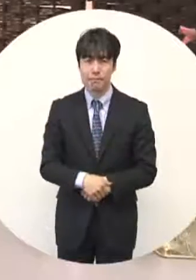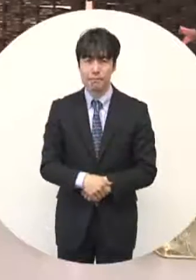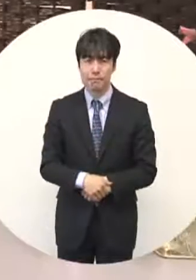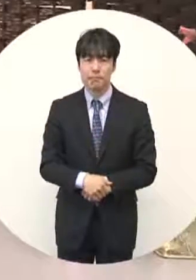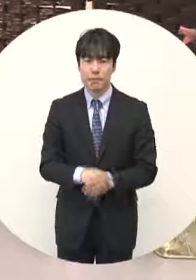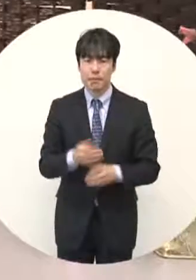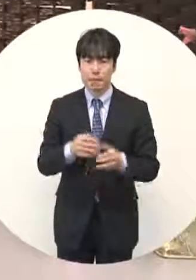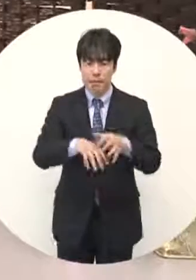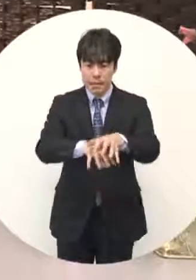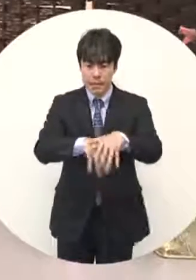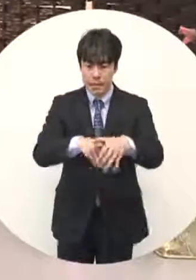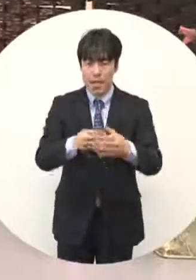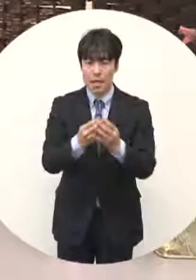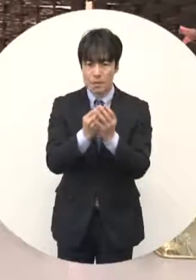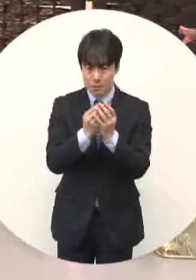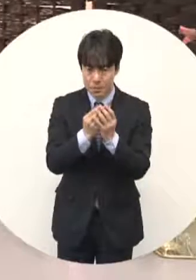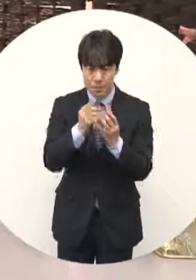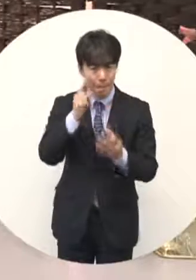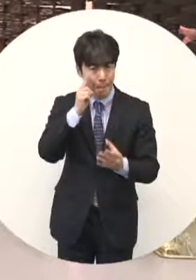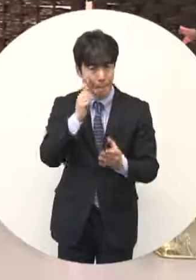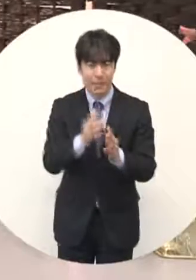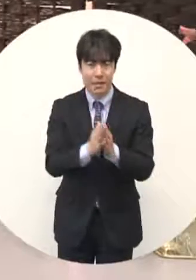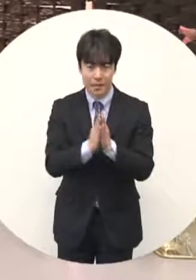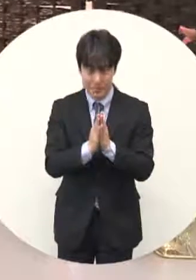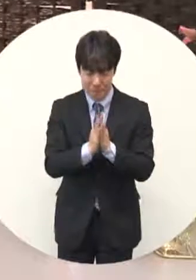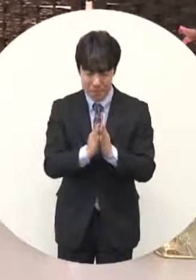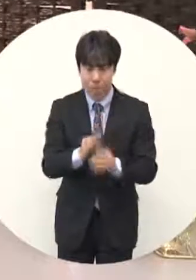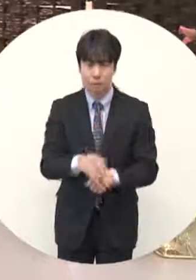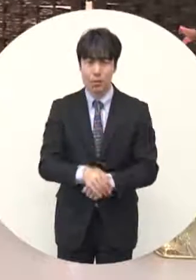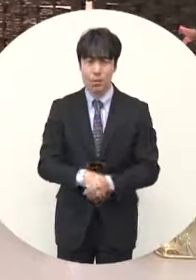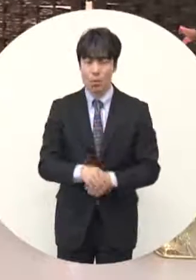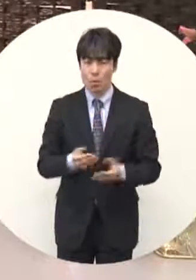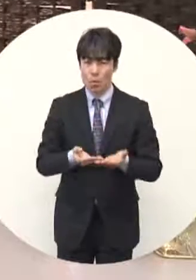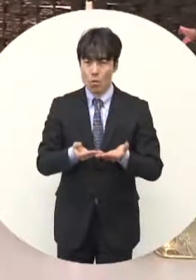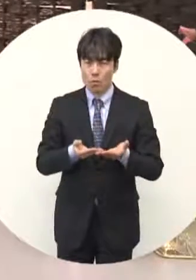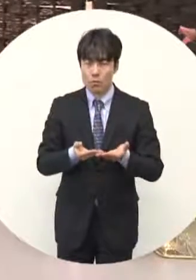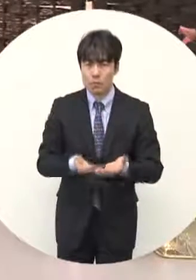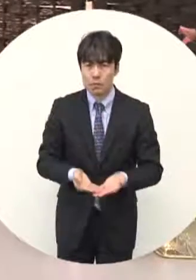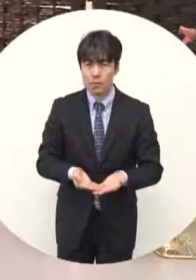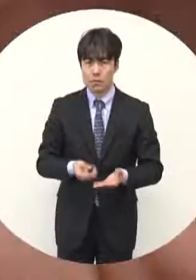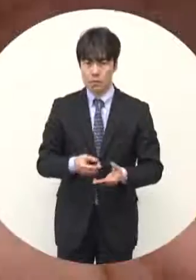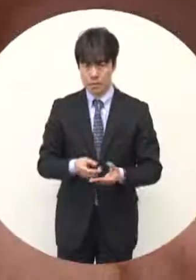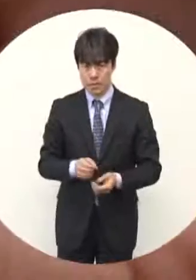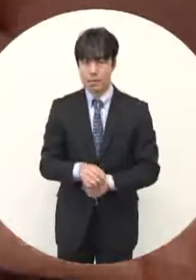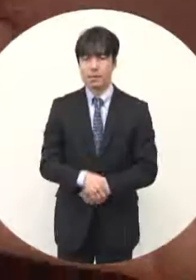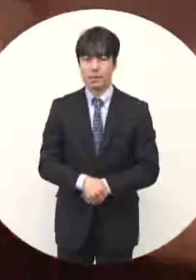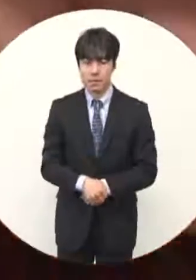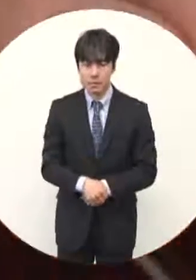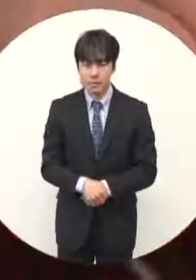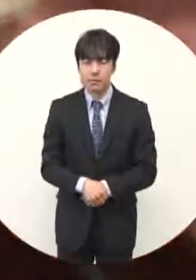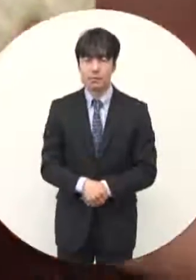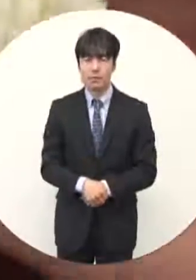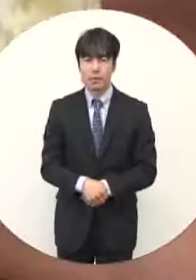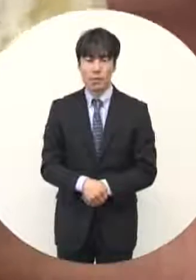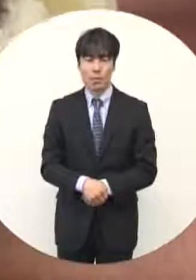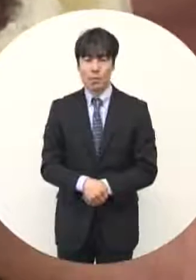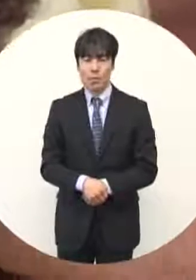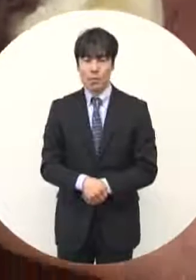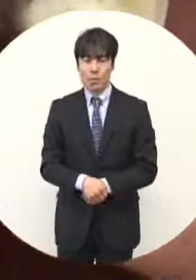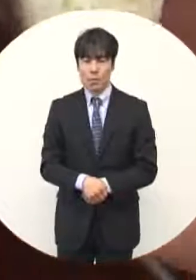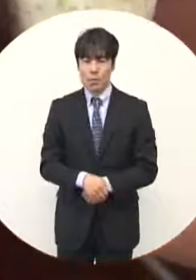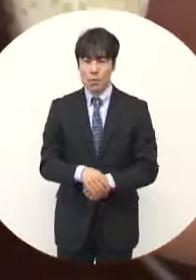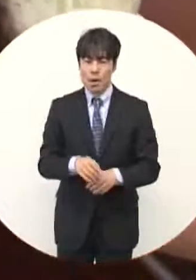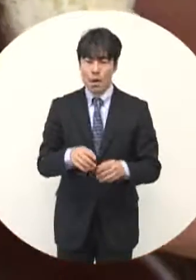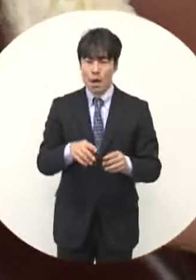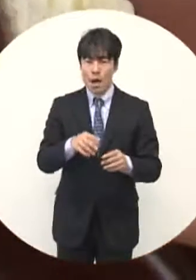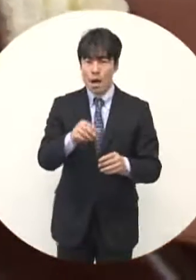では田舎まんじゅうからいただきますね。お、ずっしり。わー、あ